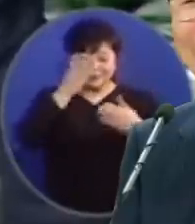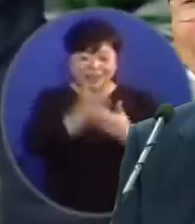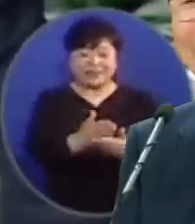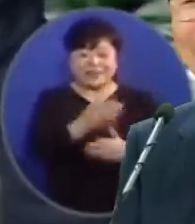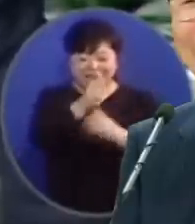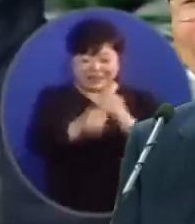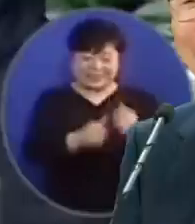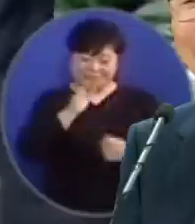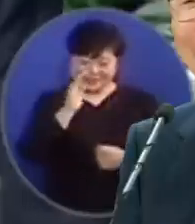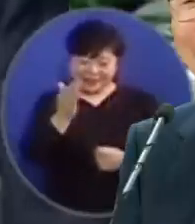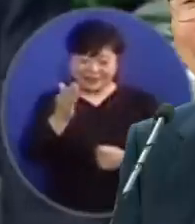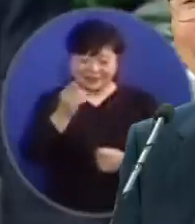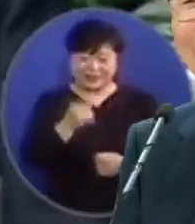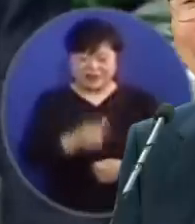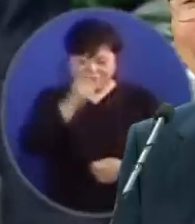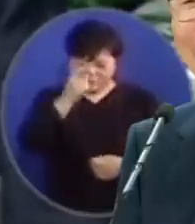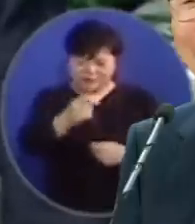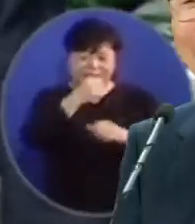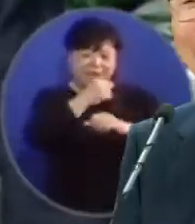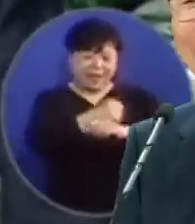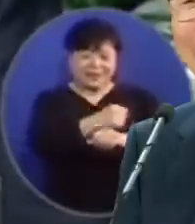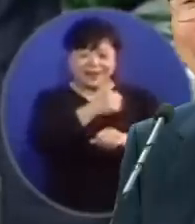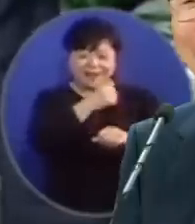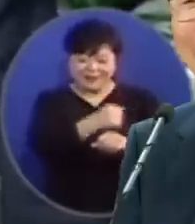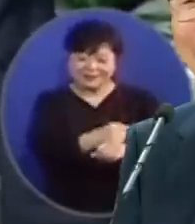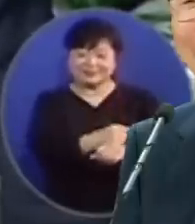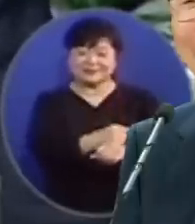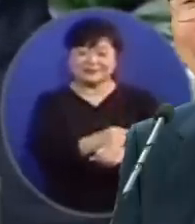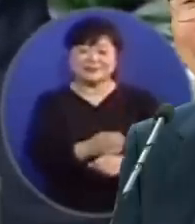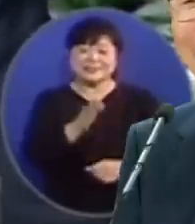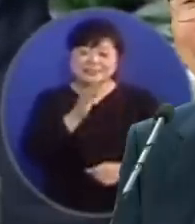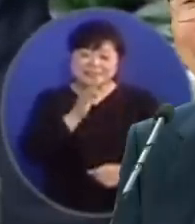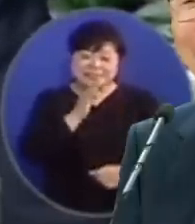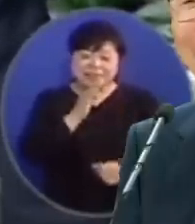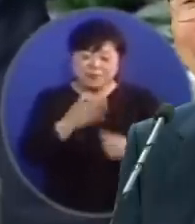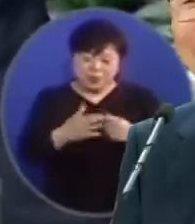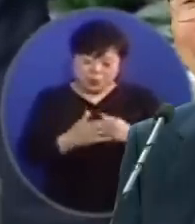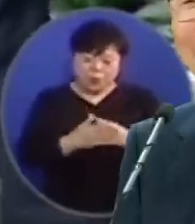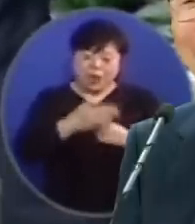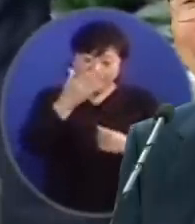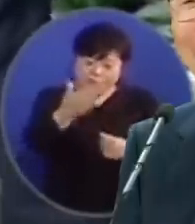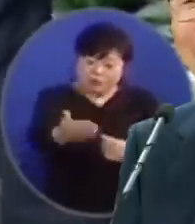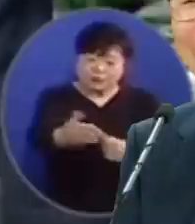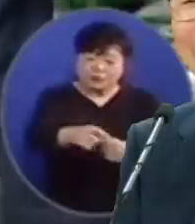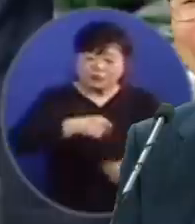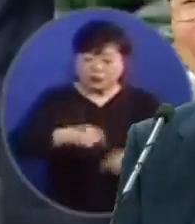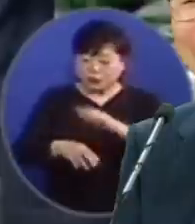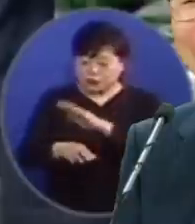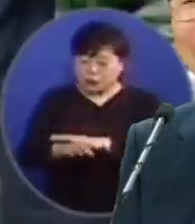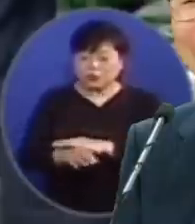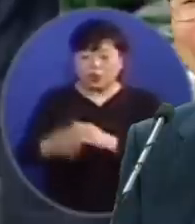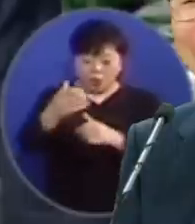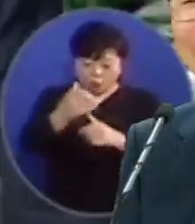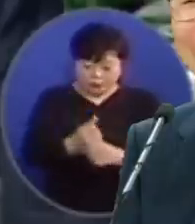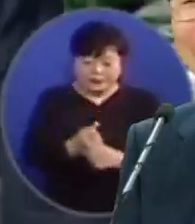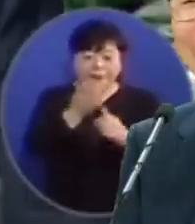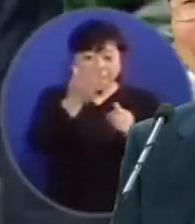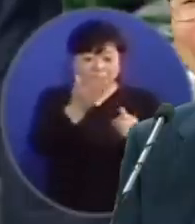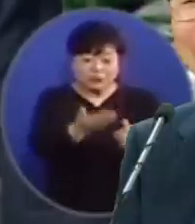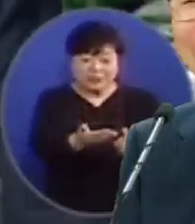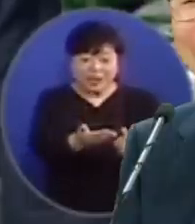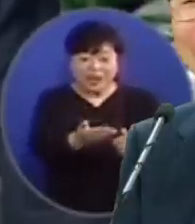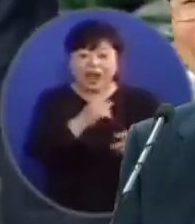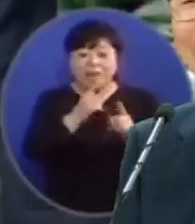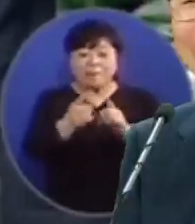나는 내 하나님이 됨이라. 내가 너를 굳세게 하리라. 참으로 너를 도와주리라. 참으로 나의 의로운 오른손으로 너를 붙들리라.